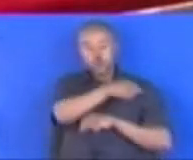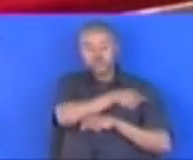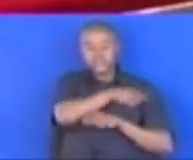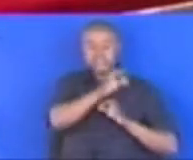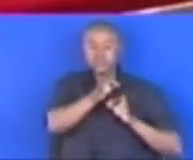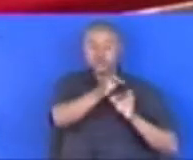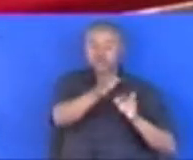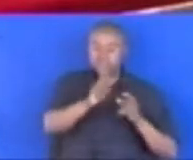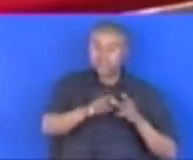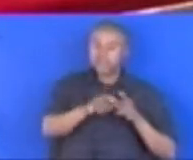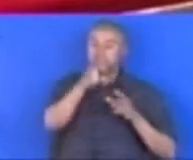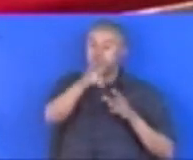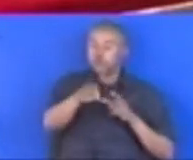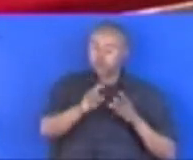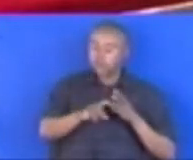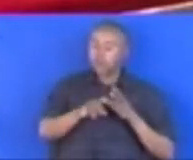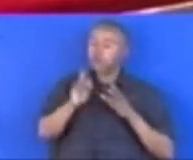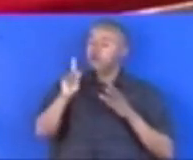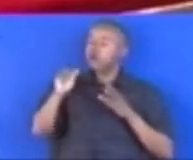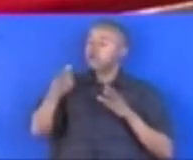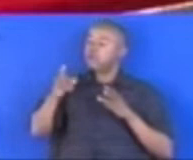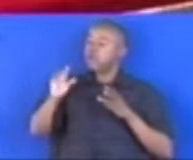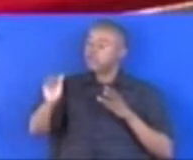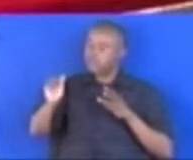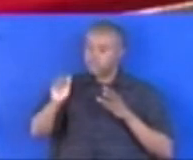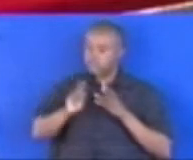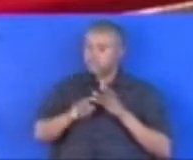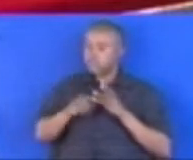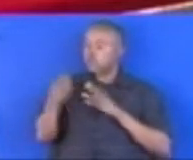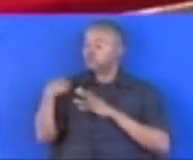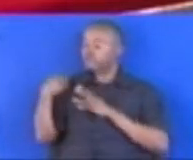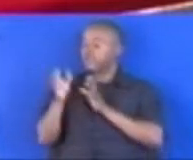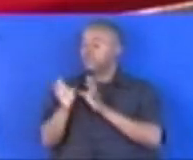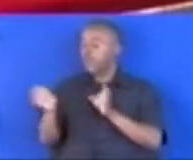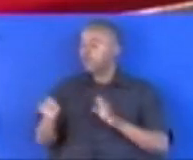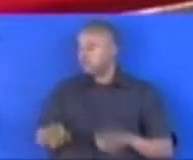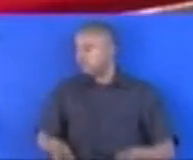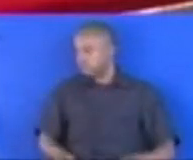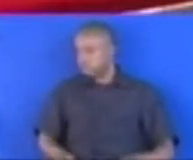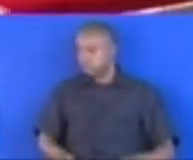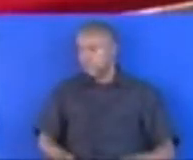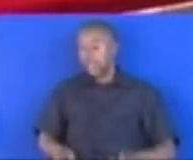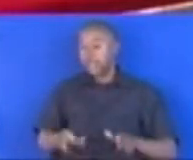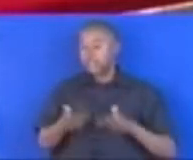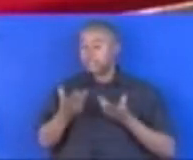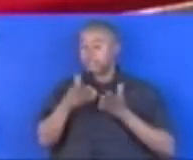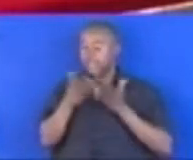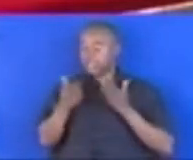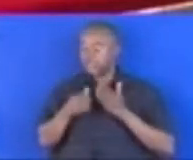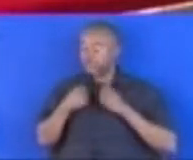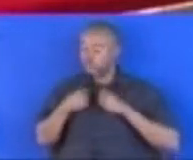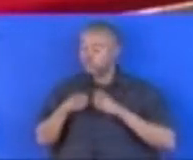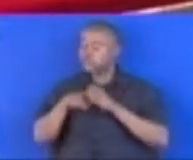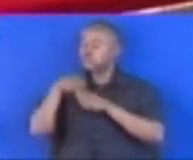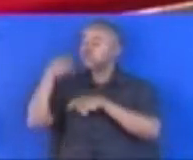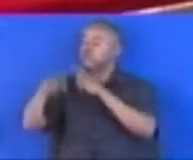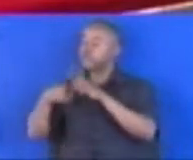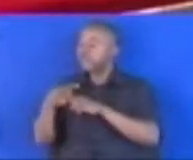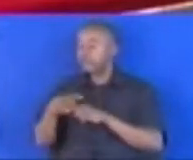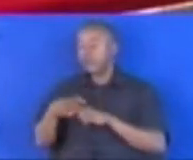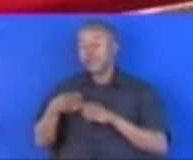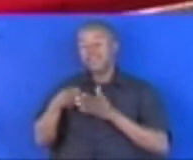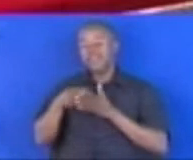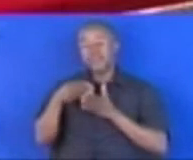mikoa, hospitali za rufaa kanda na hospitali maalum, na utekelezaji unaendelea. Thamani ya miradi hii ni